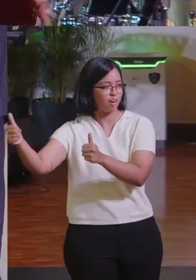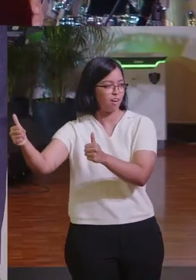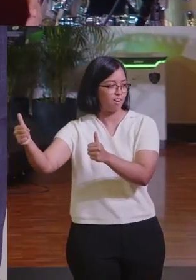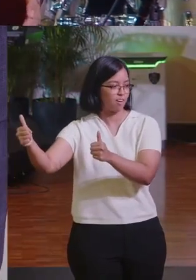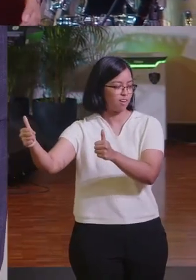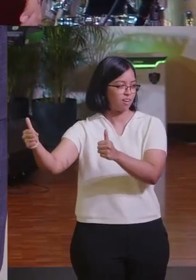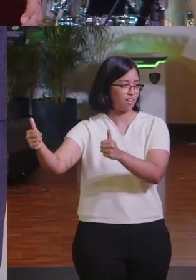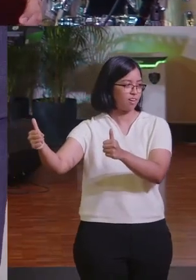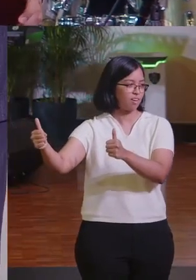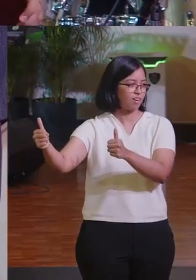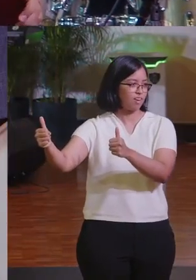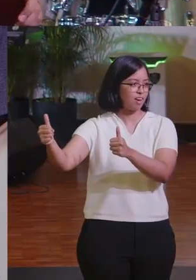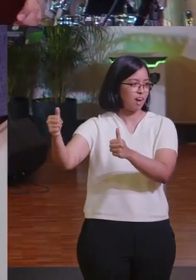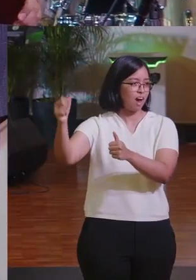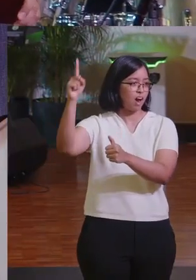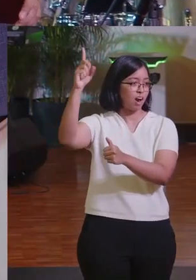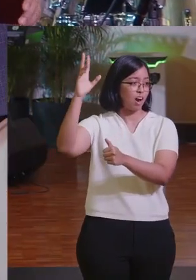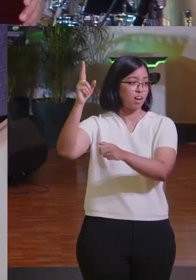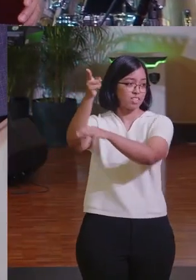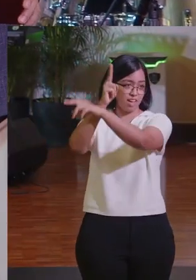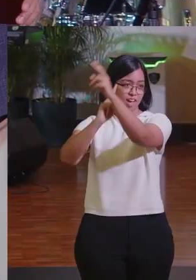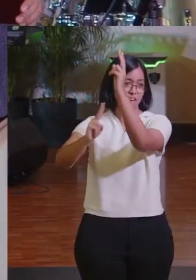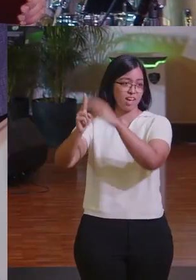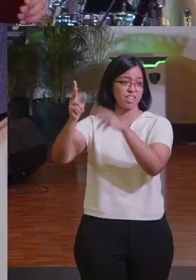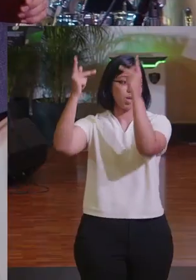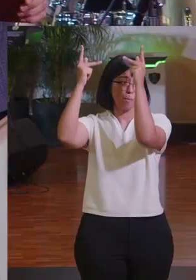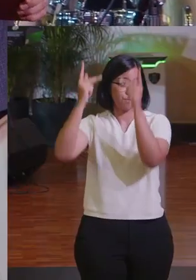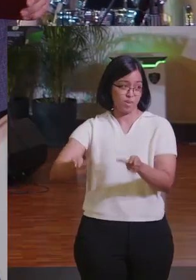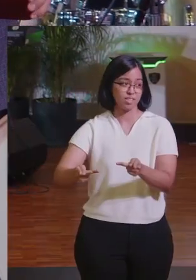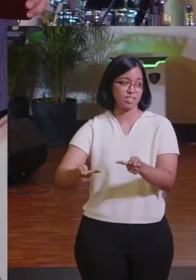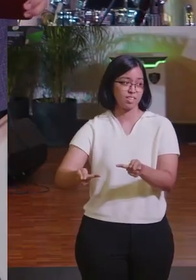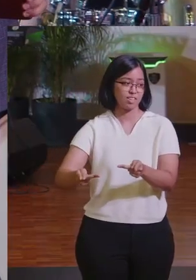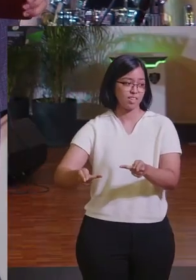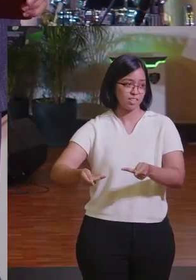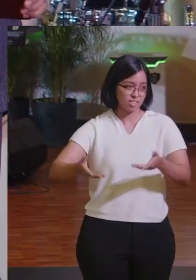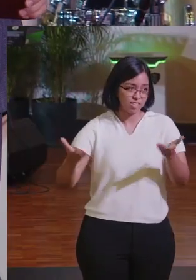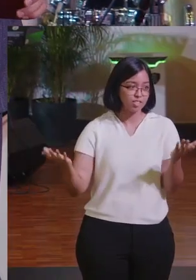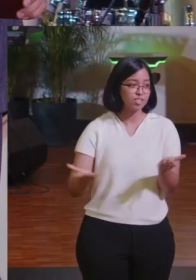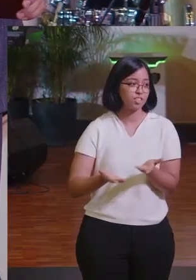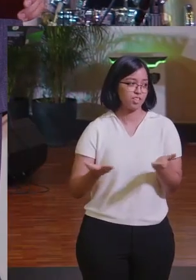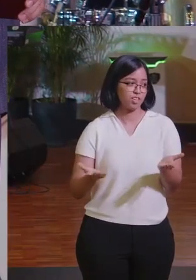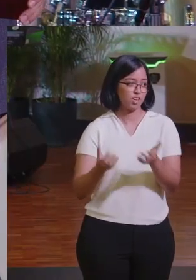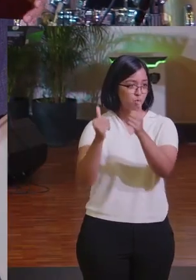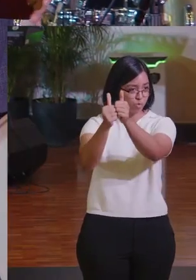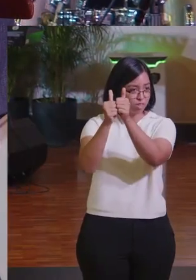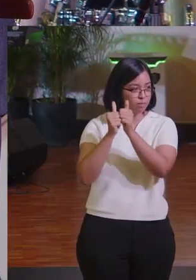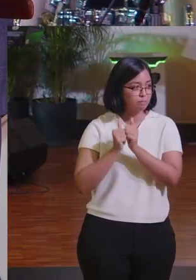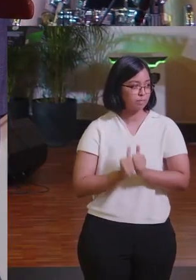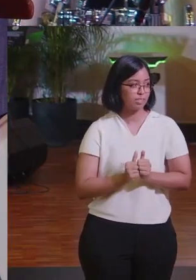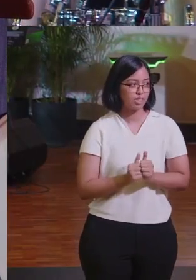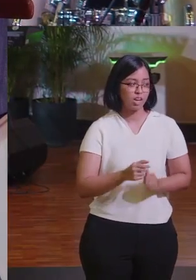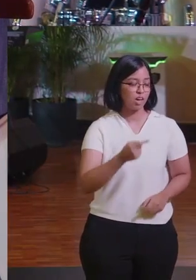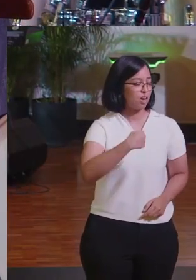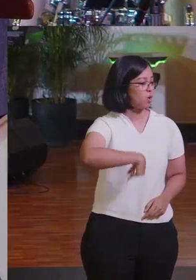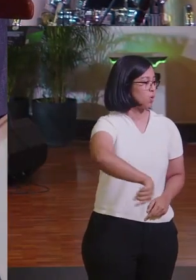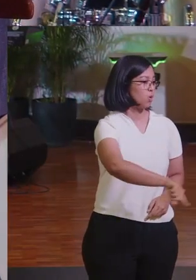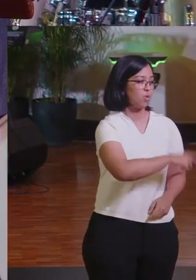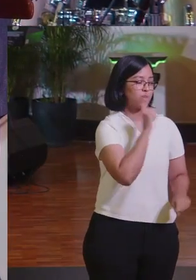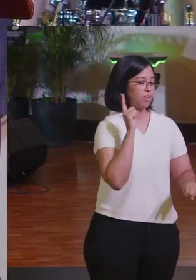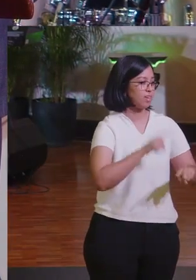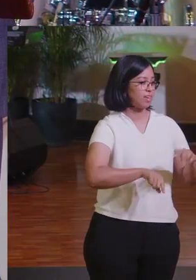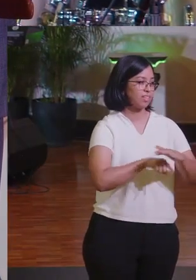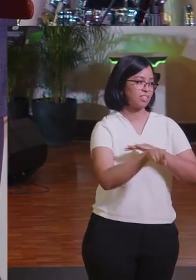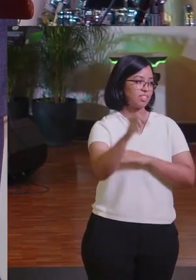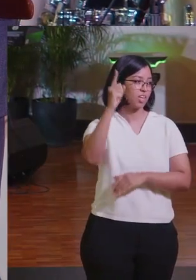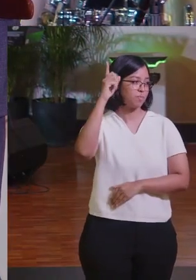nakikita, ang kamay ng Diyos ay naroroon pa rin. Sabi po ni David, hindi po tayo makakaiwas. Ang ating Diyos